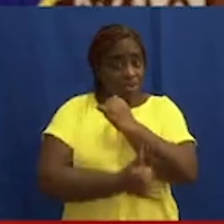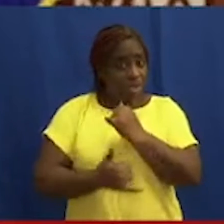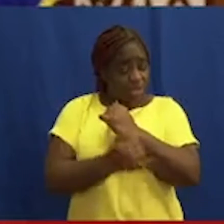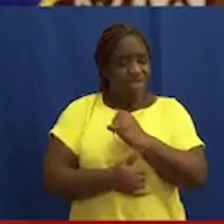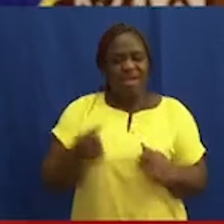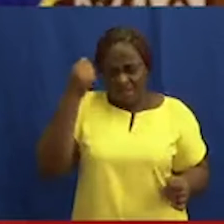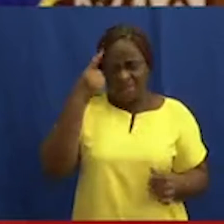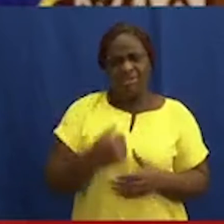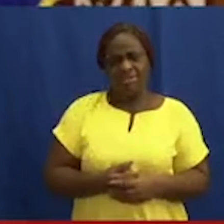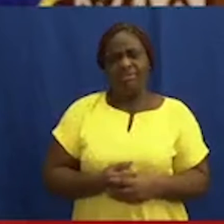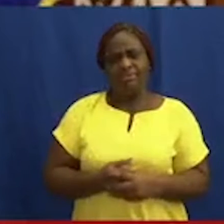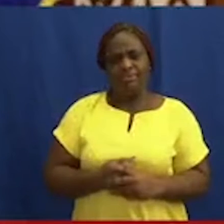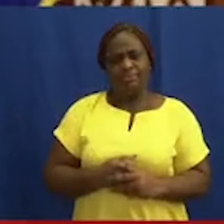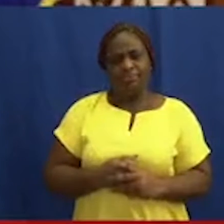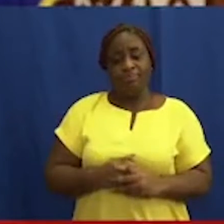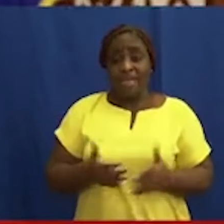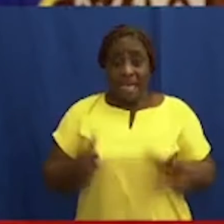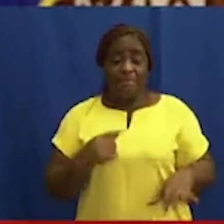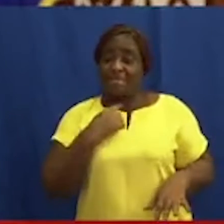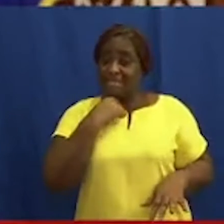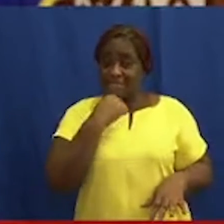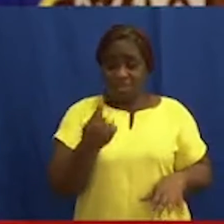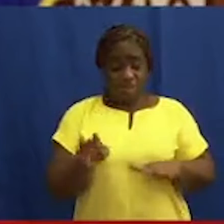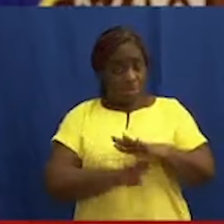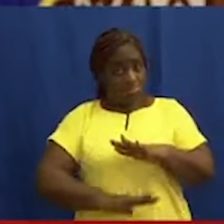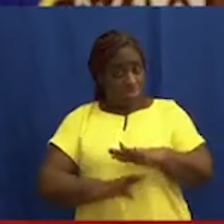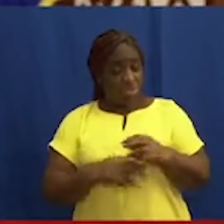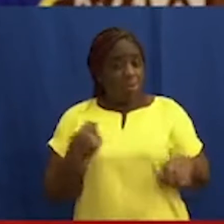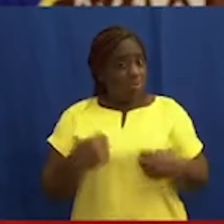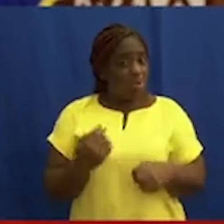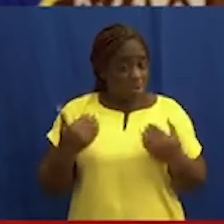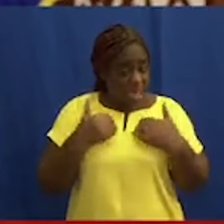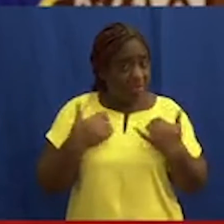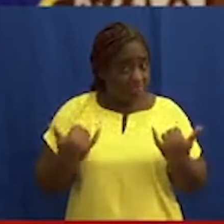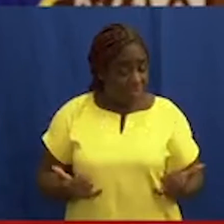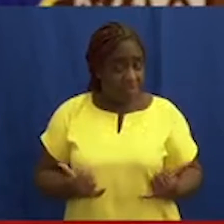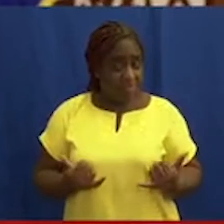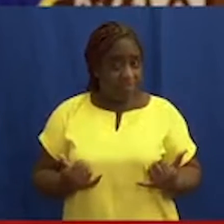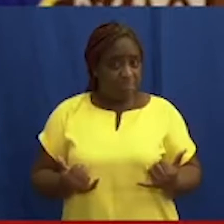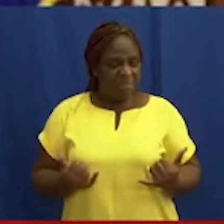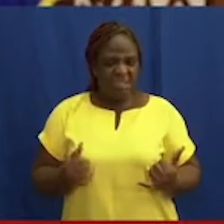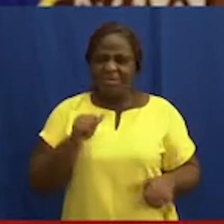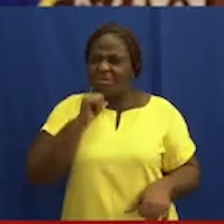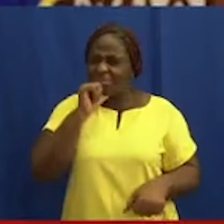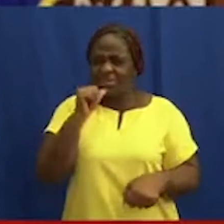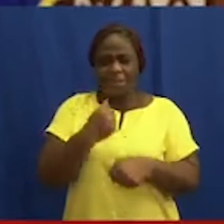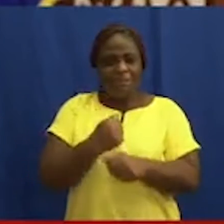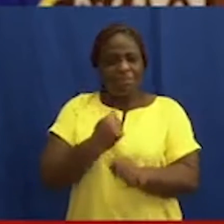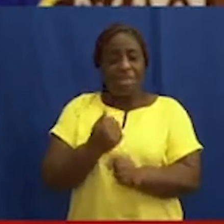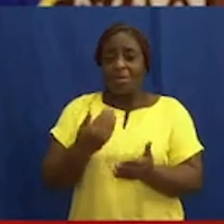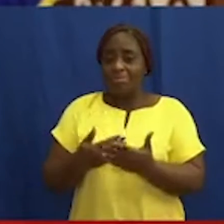duba tsari da ake da shi musamman ta huskar makamashin mu sannan kuma zamu ga